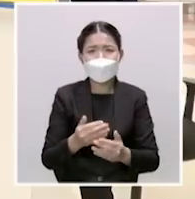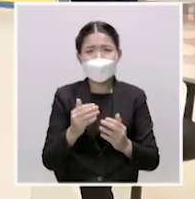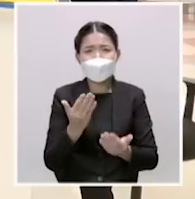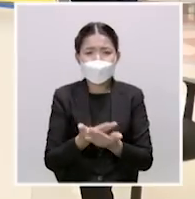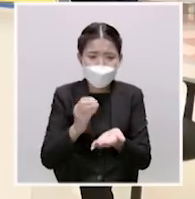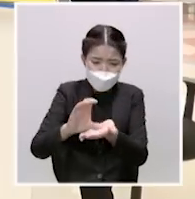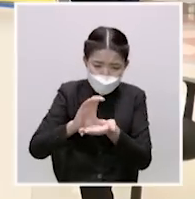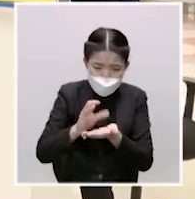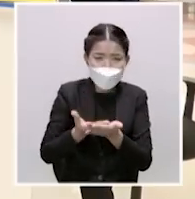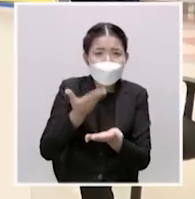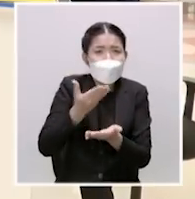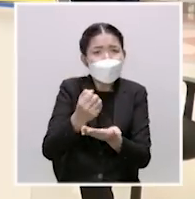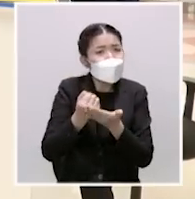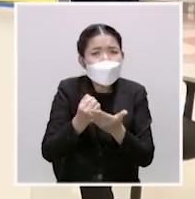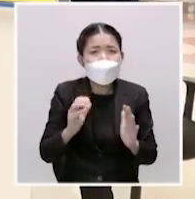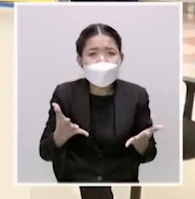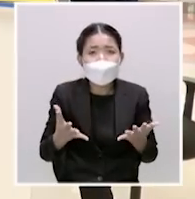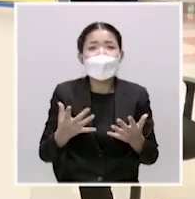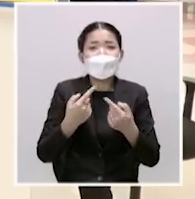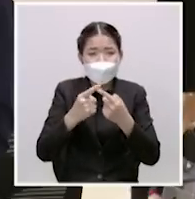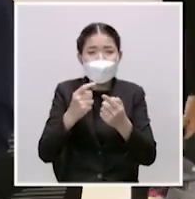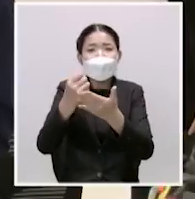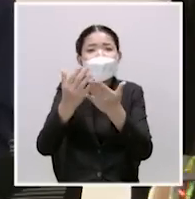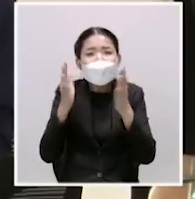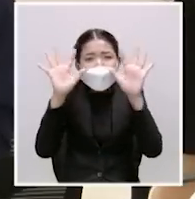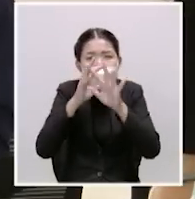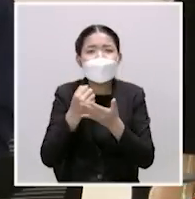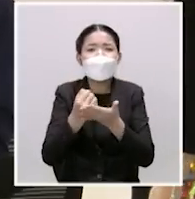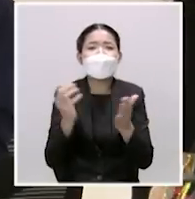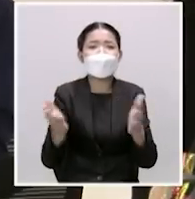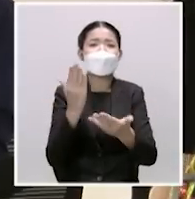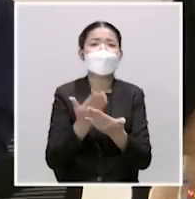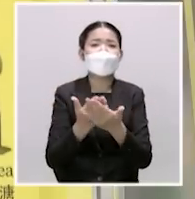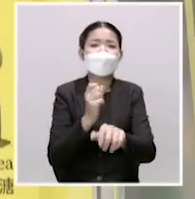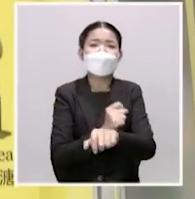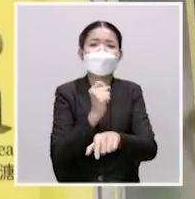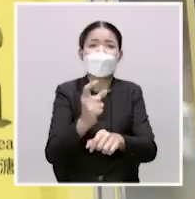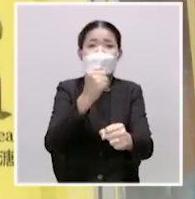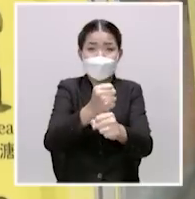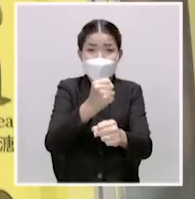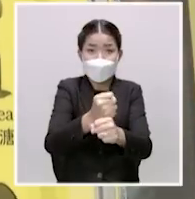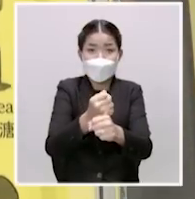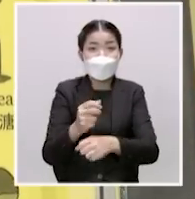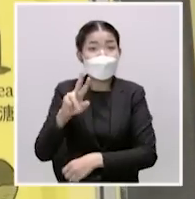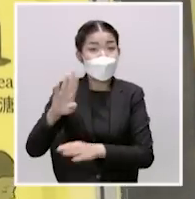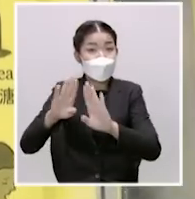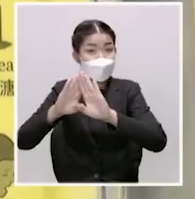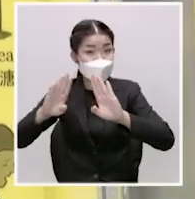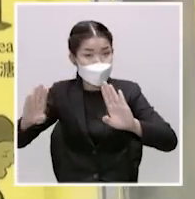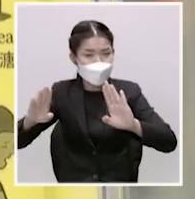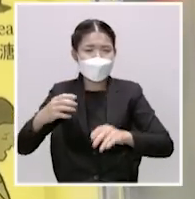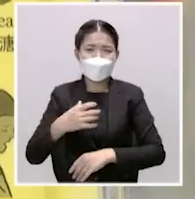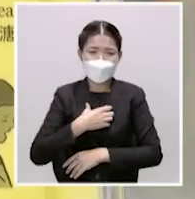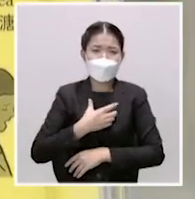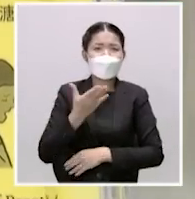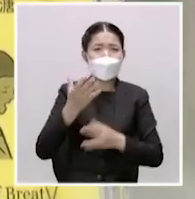นอยู่รอดปลอดภัยได้หมดนะครับแต่อย่างน้อยนะครับเป็นการรักษาการจ้างงานครับ หลังจากที่เปิดระบบ Test and Go แล้วเนี่ยค่ะอยากจะมี